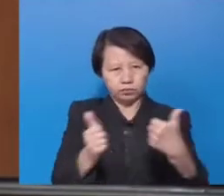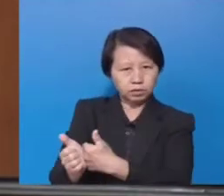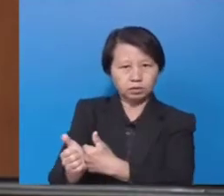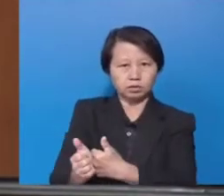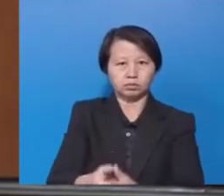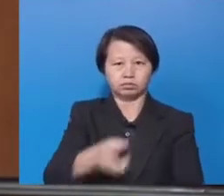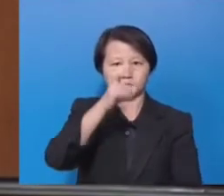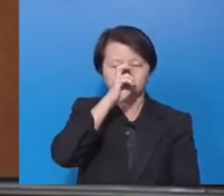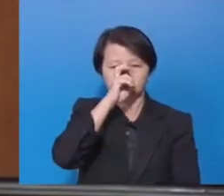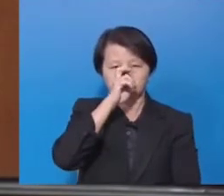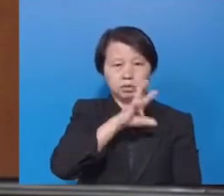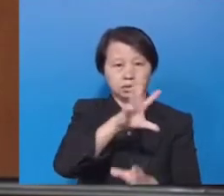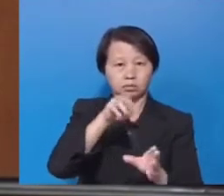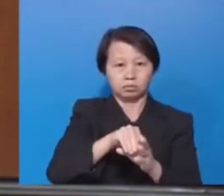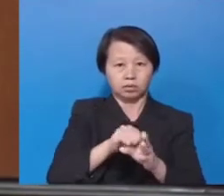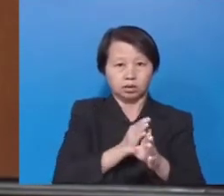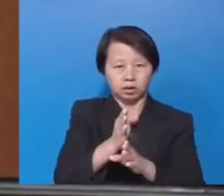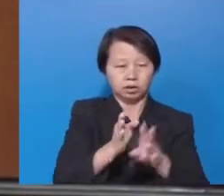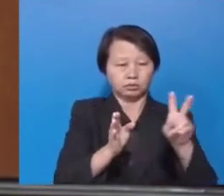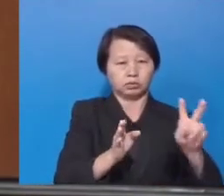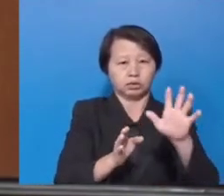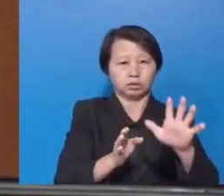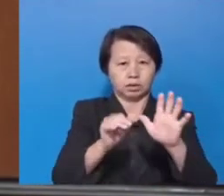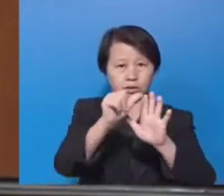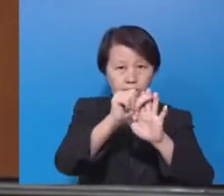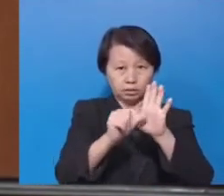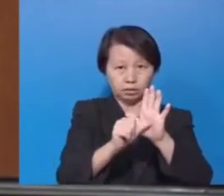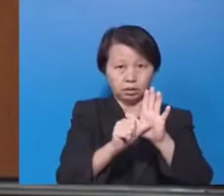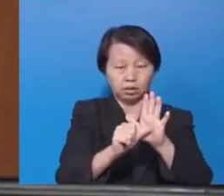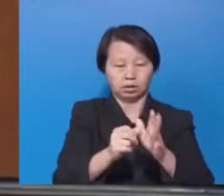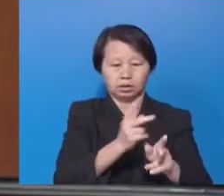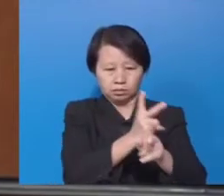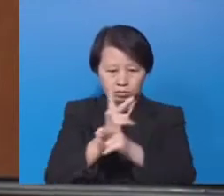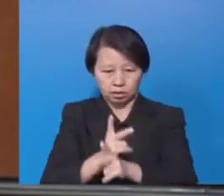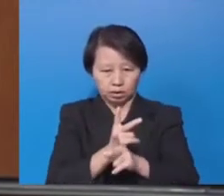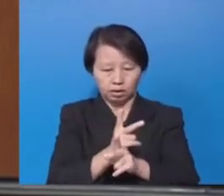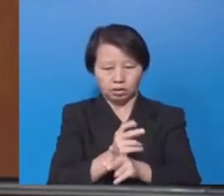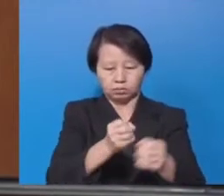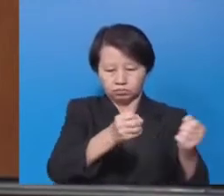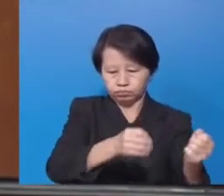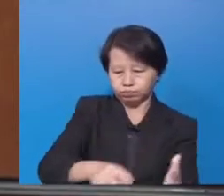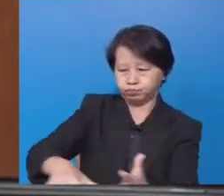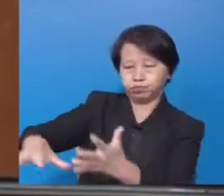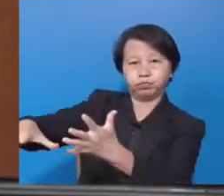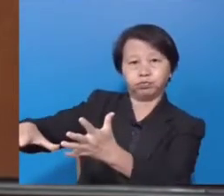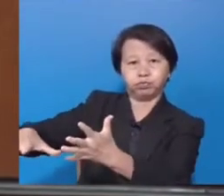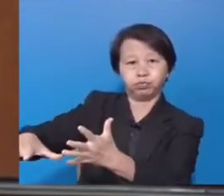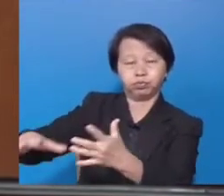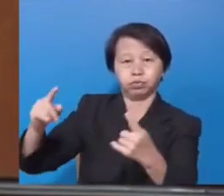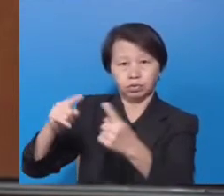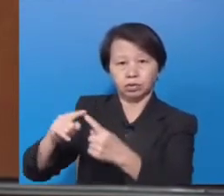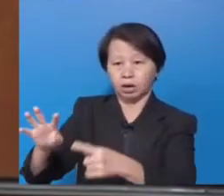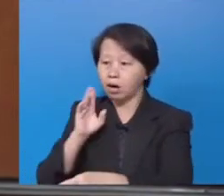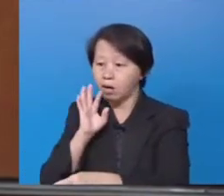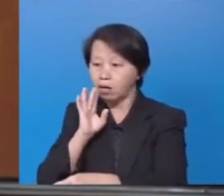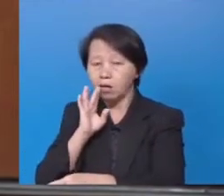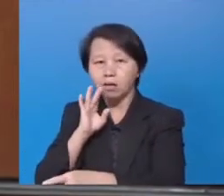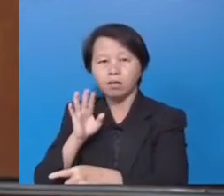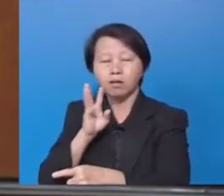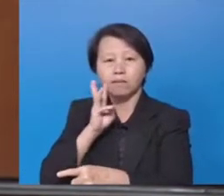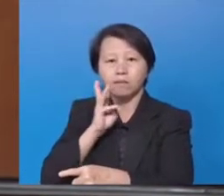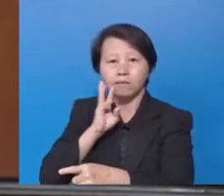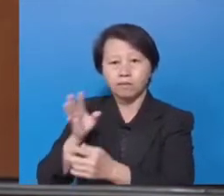buat pesan adalah merangkum section 25 akta yaitu kawalan terhadap pelepasan influent ke perairan